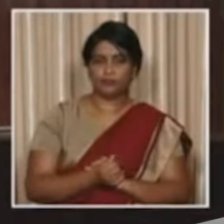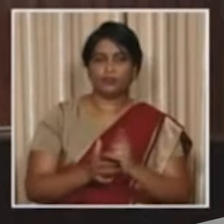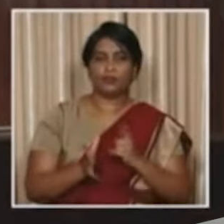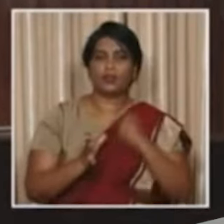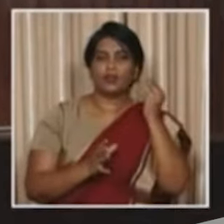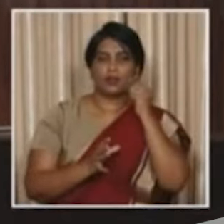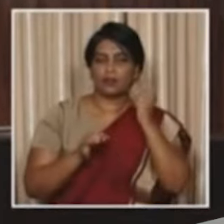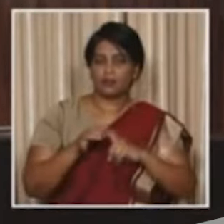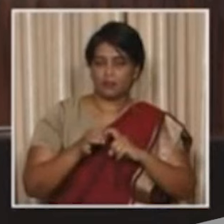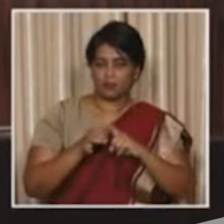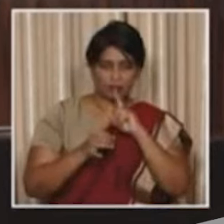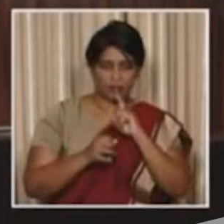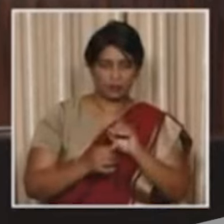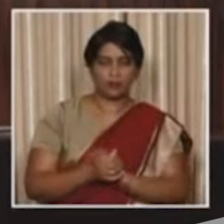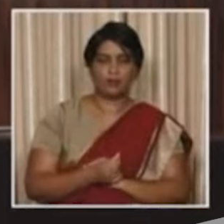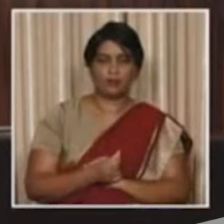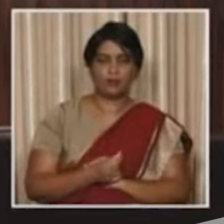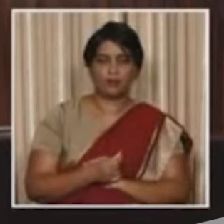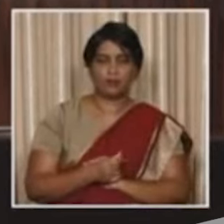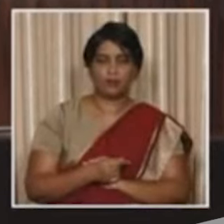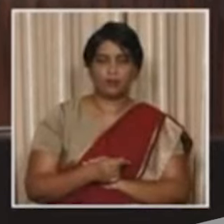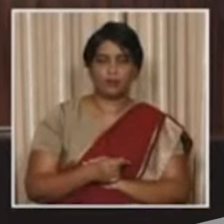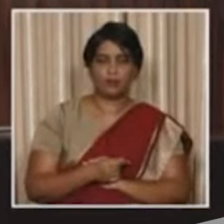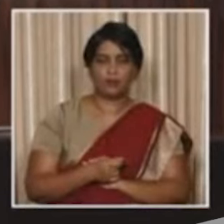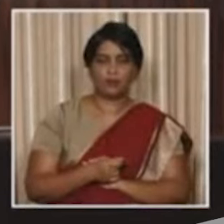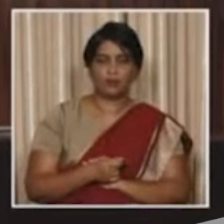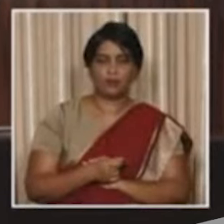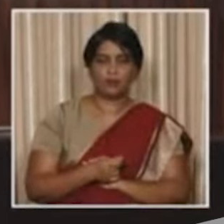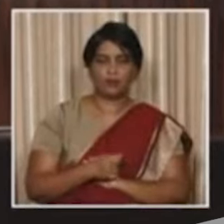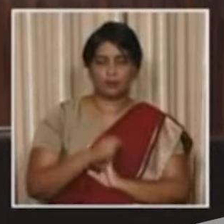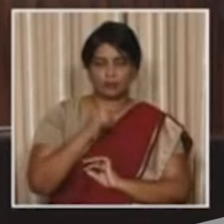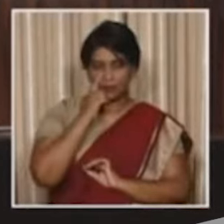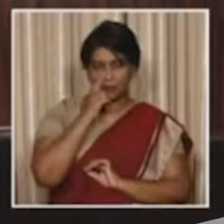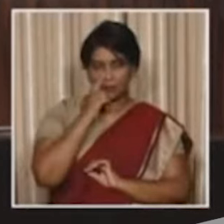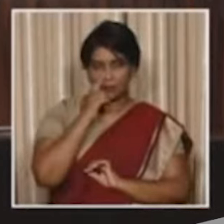මැතිතුමා ප්‍රශ්නෙට එන්නේ ඉතින්